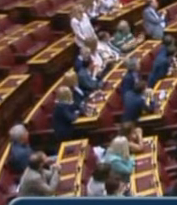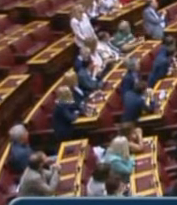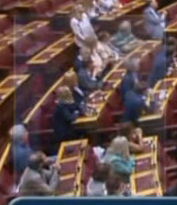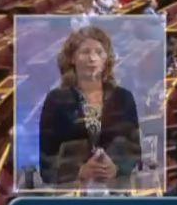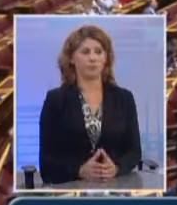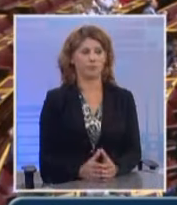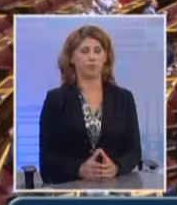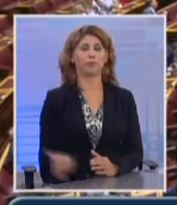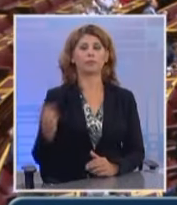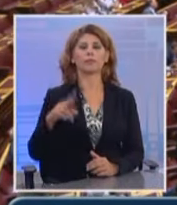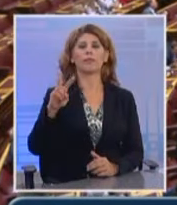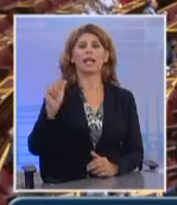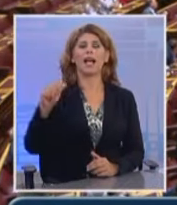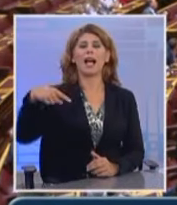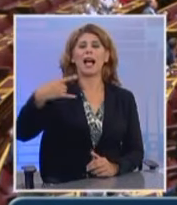Και Χατζηστήλη Αθηνά.